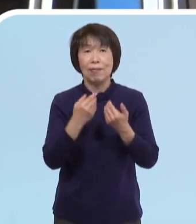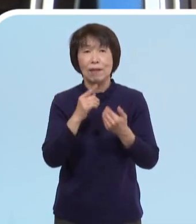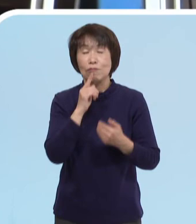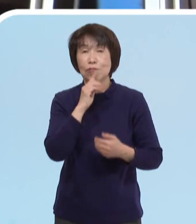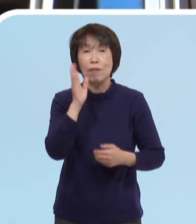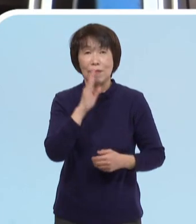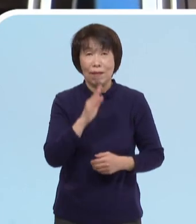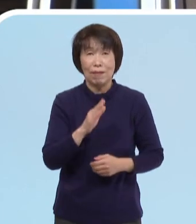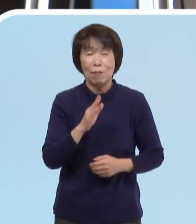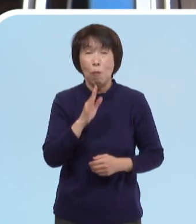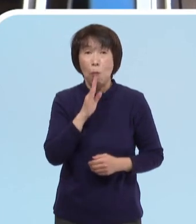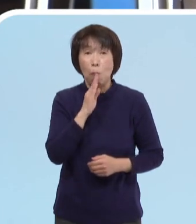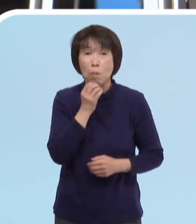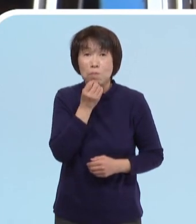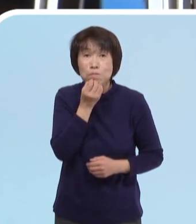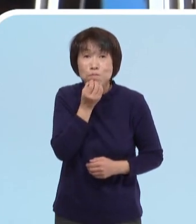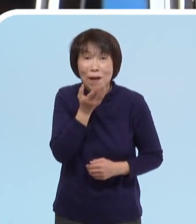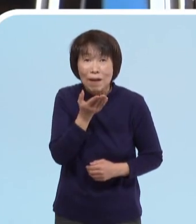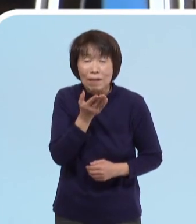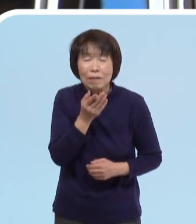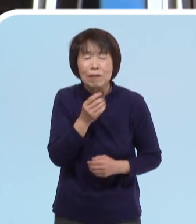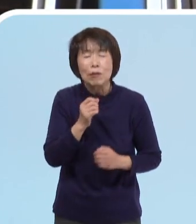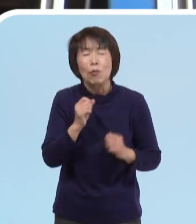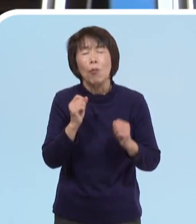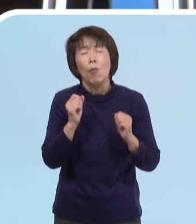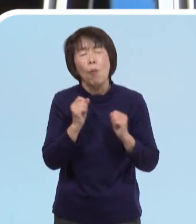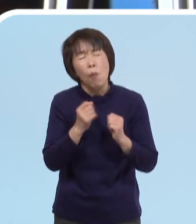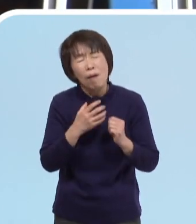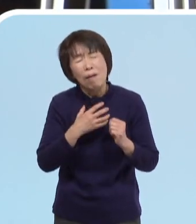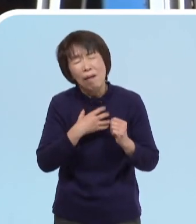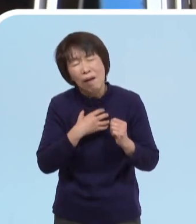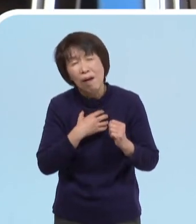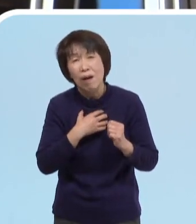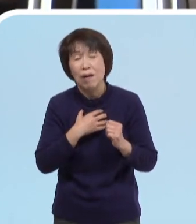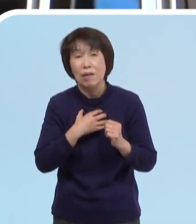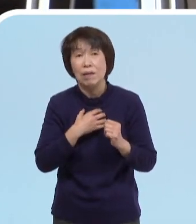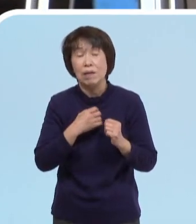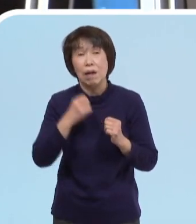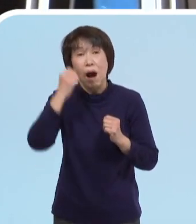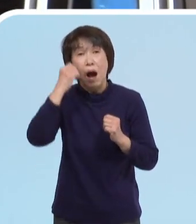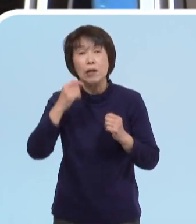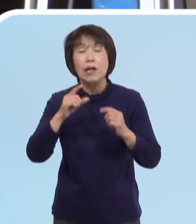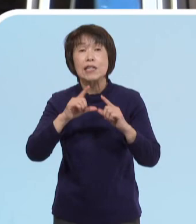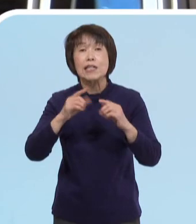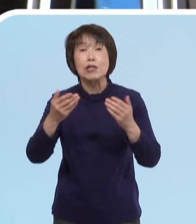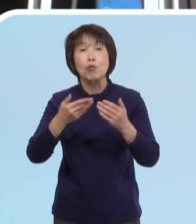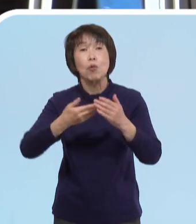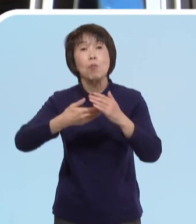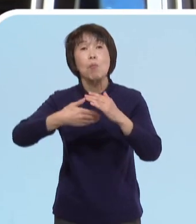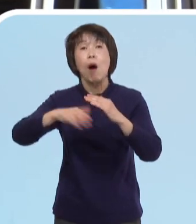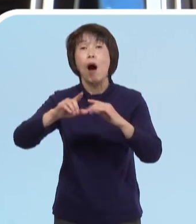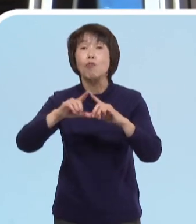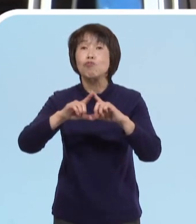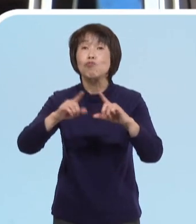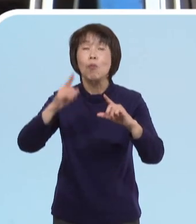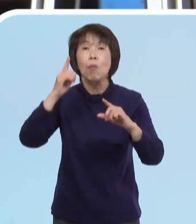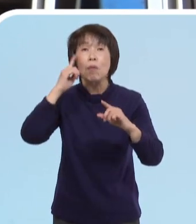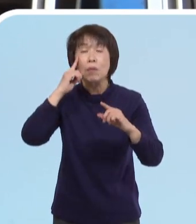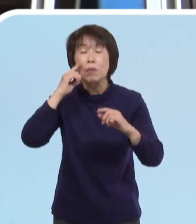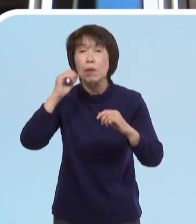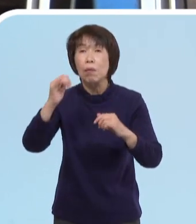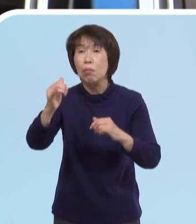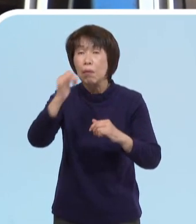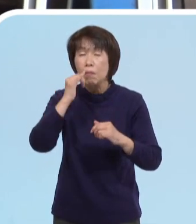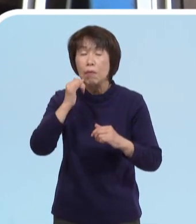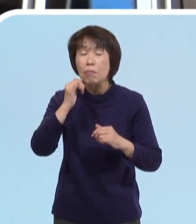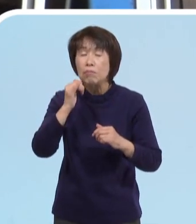しないですけど、実際問題は怖いです。朝普通に仕事行ってくるねで行って、で今から熊